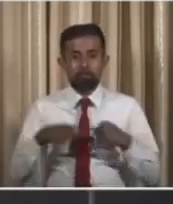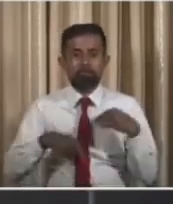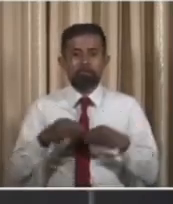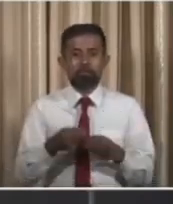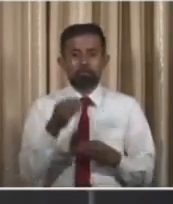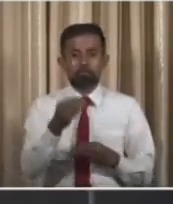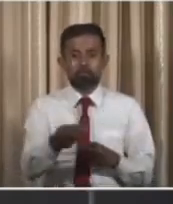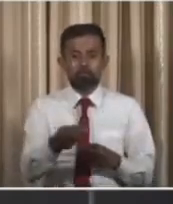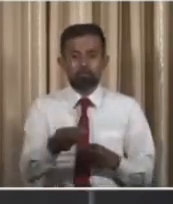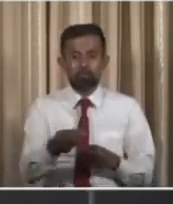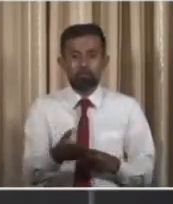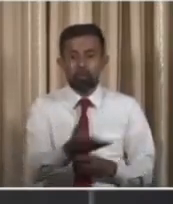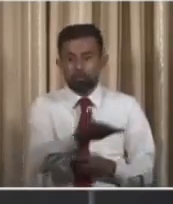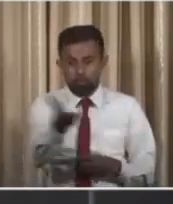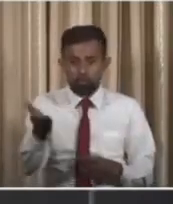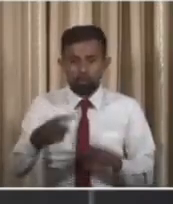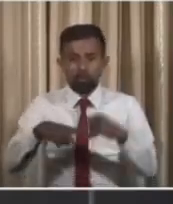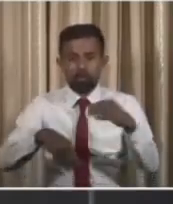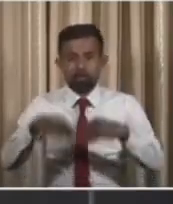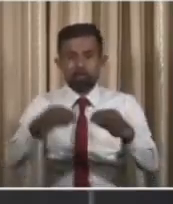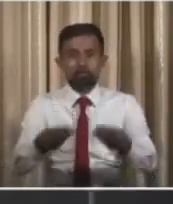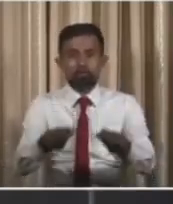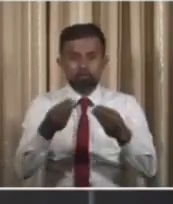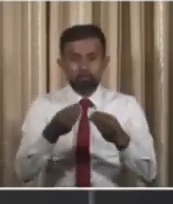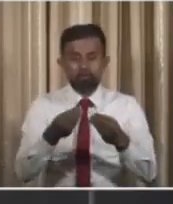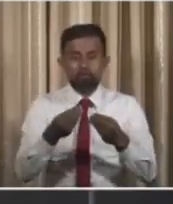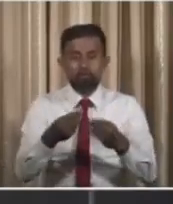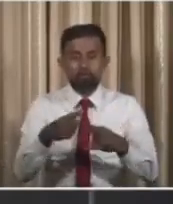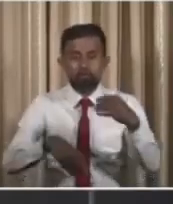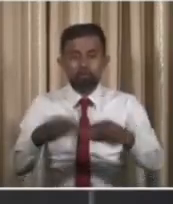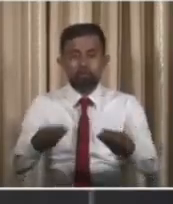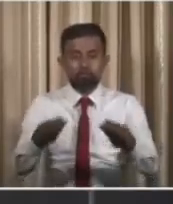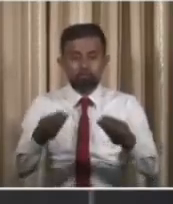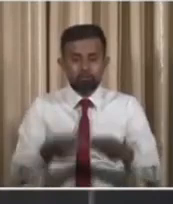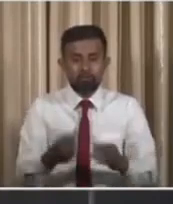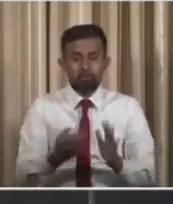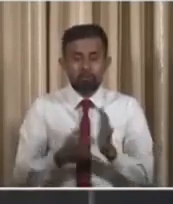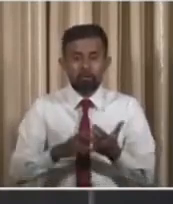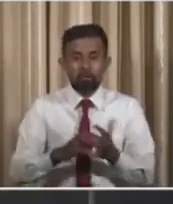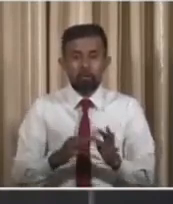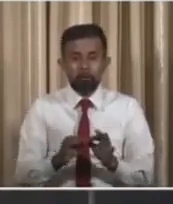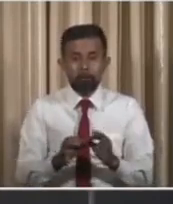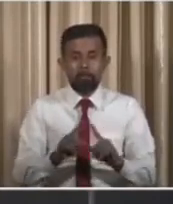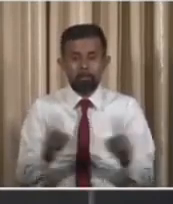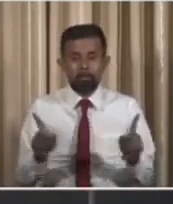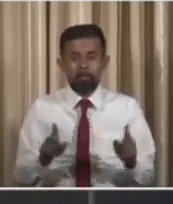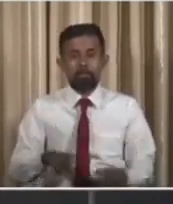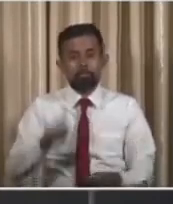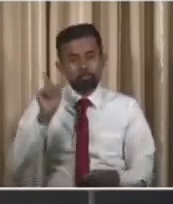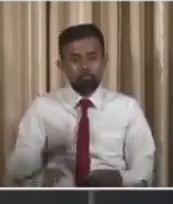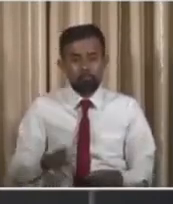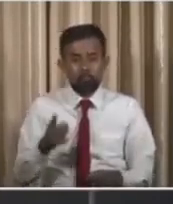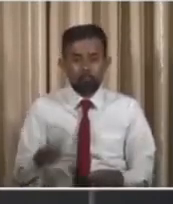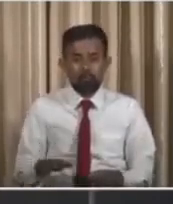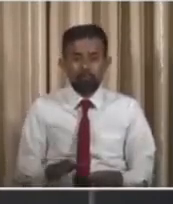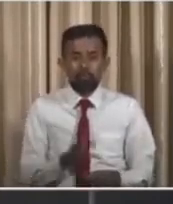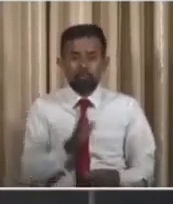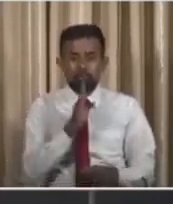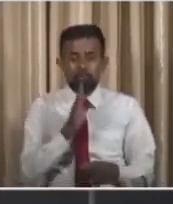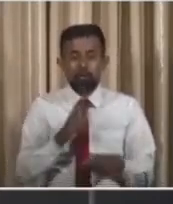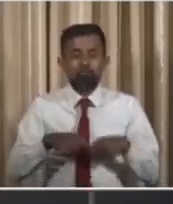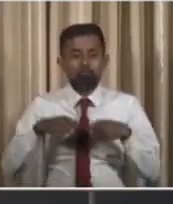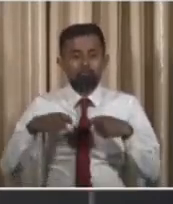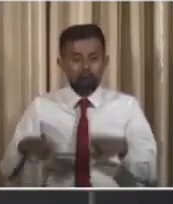දුන්නේ. ඔබතුමා ඡන්දේ දුන්නේ. ඔබතුමා ඡන්ද දීලා මේ රුපියල් බිලියන 10 මේකේ සම්මත කරා දල වියදම